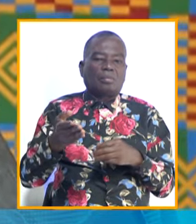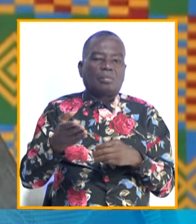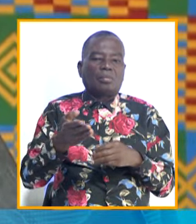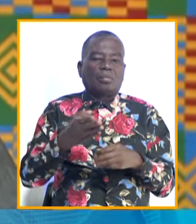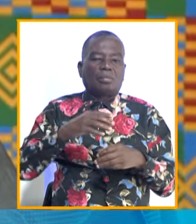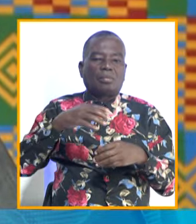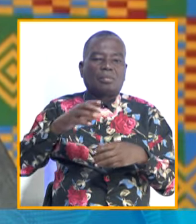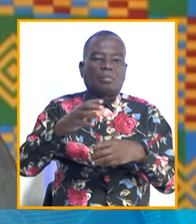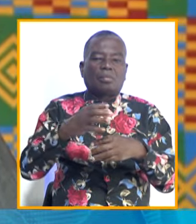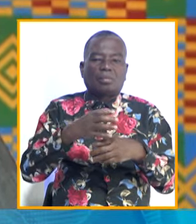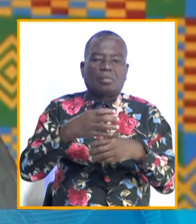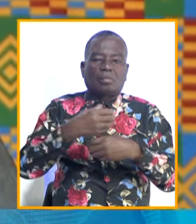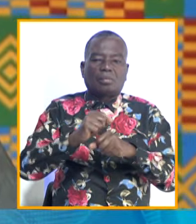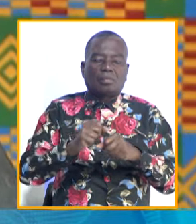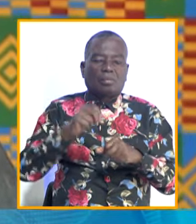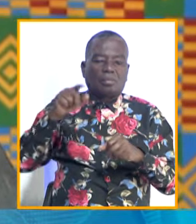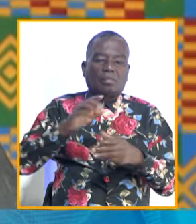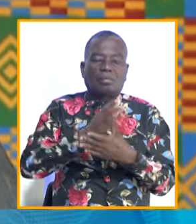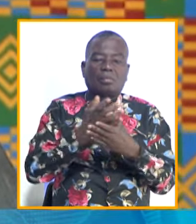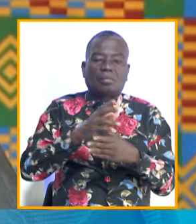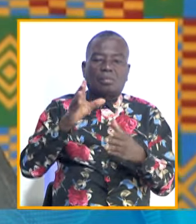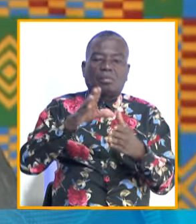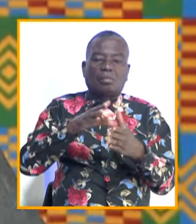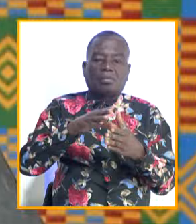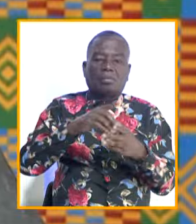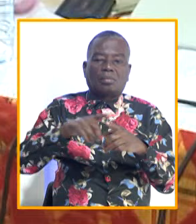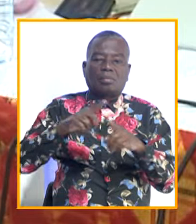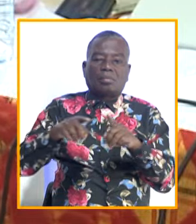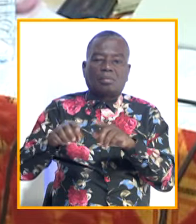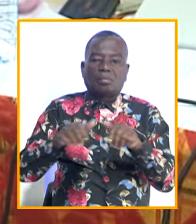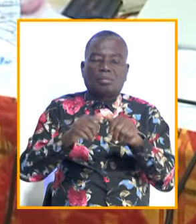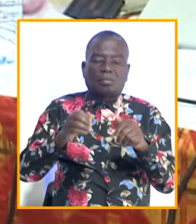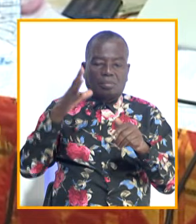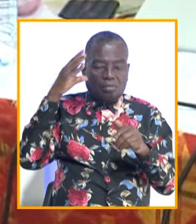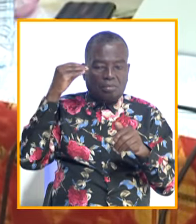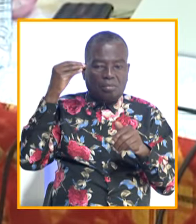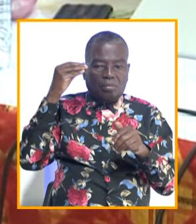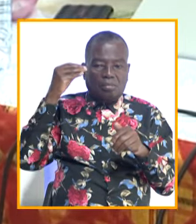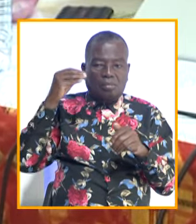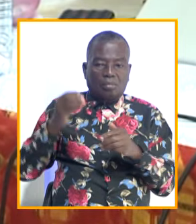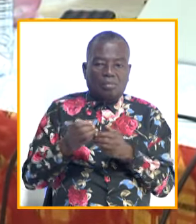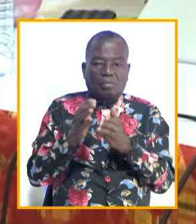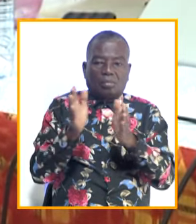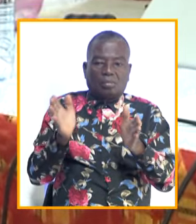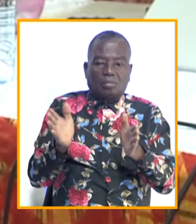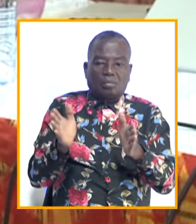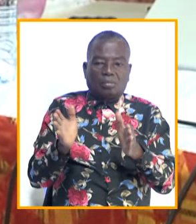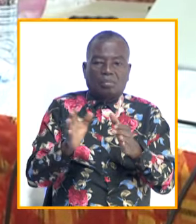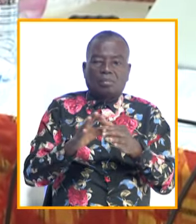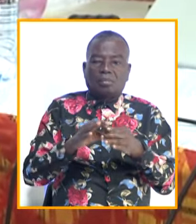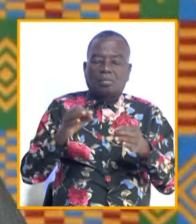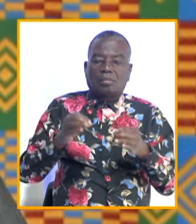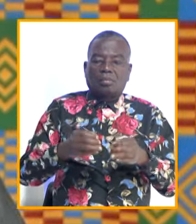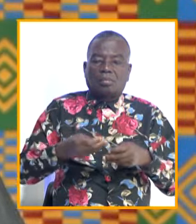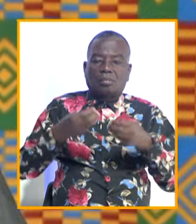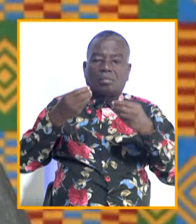de créer des synergies entre différents systèmes de connaissances, d'élargir notre arsenal thérapeutique et de